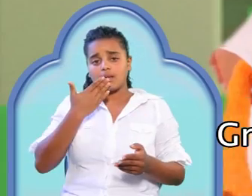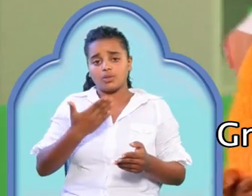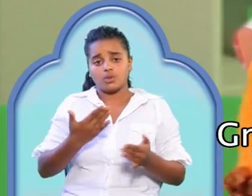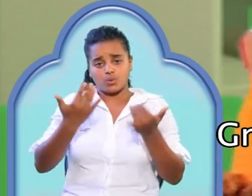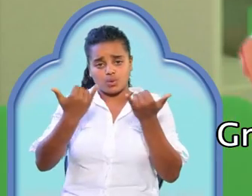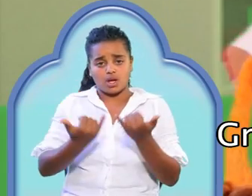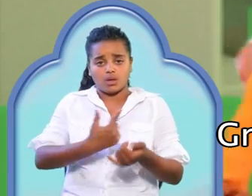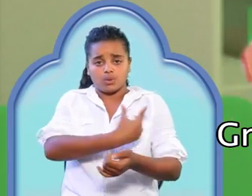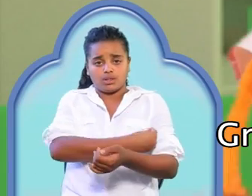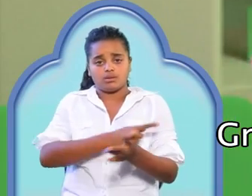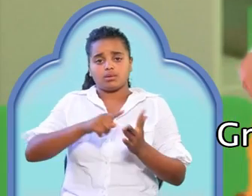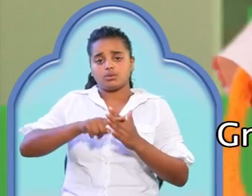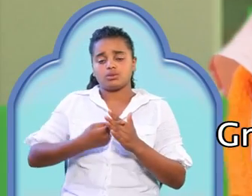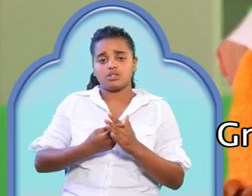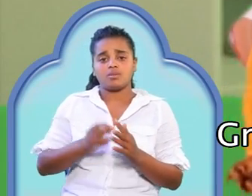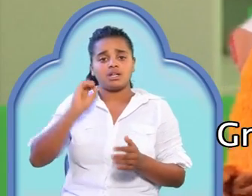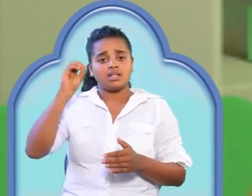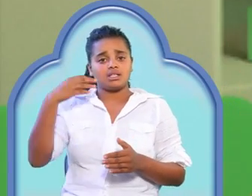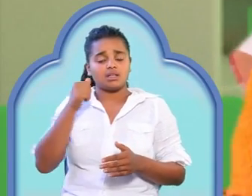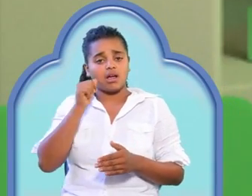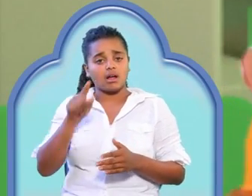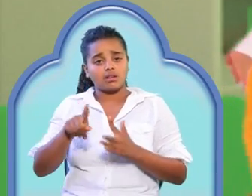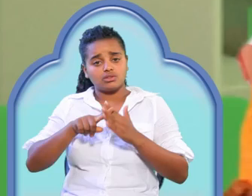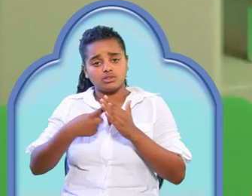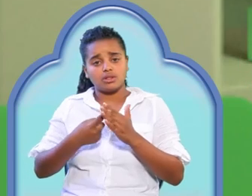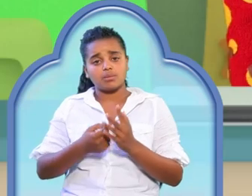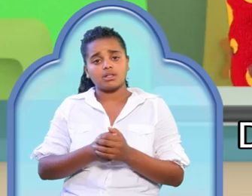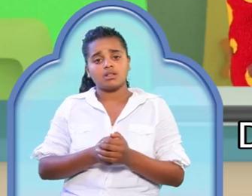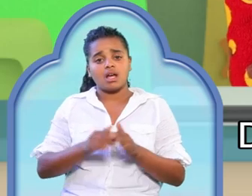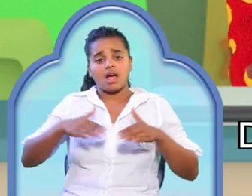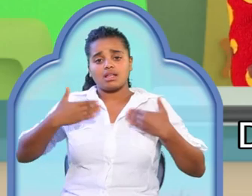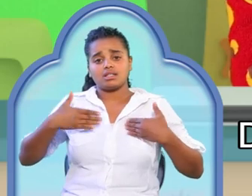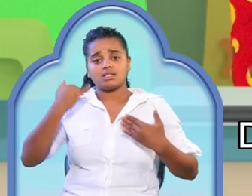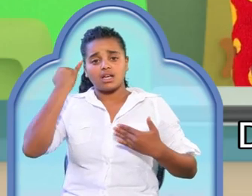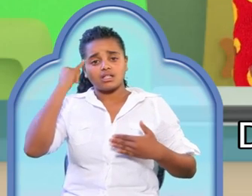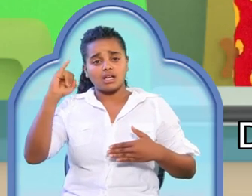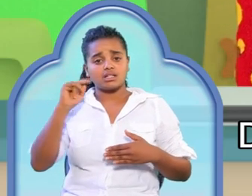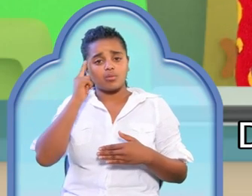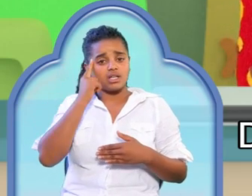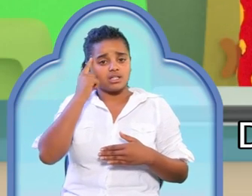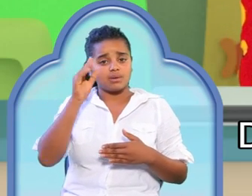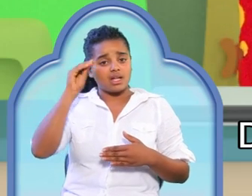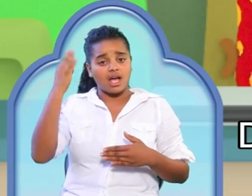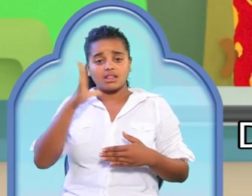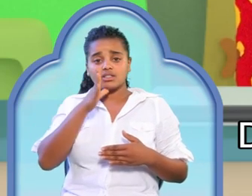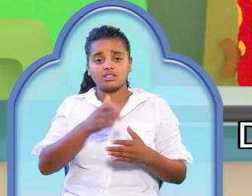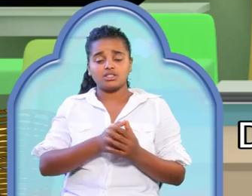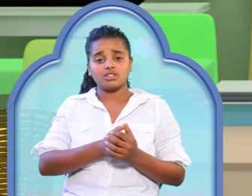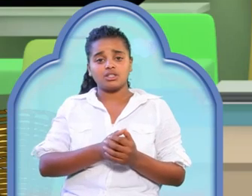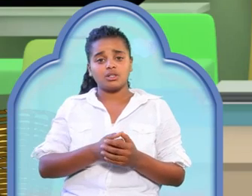ጥሩ። አሁን ክትባቱን እንጀምር። ፀሐይ ካንቺ ልጀምር? አስደሳች ሐሳብ ማሰብን